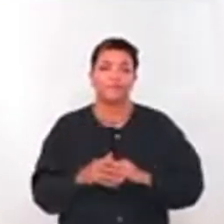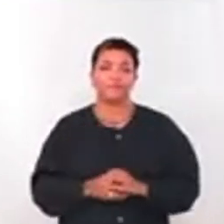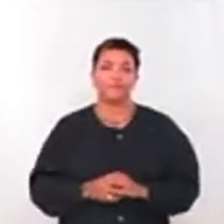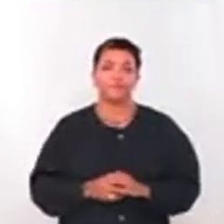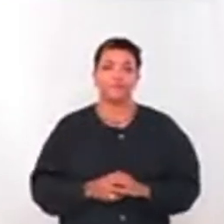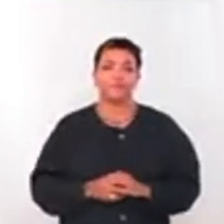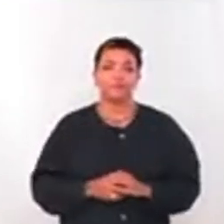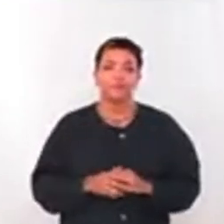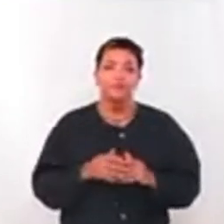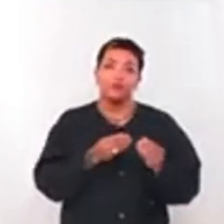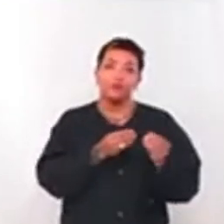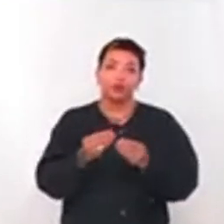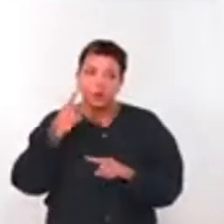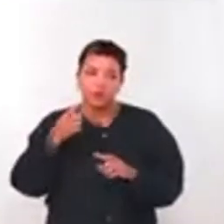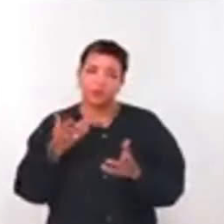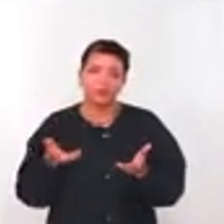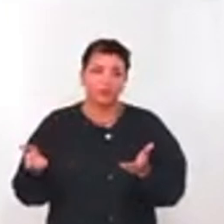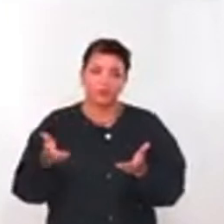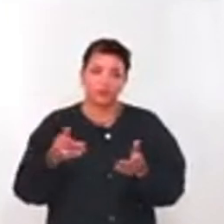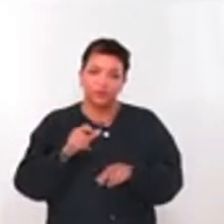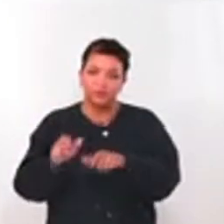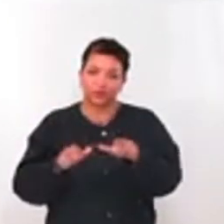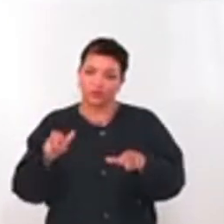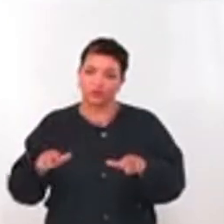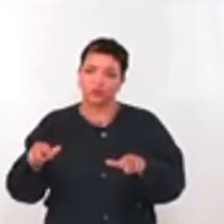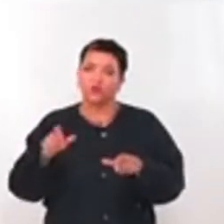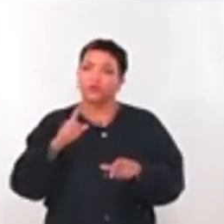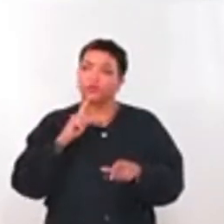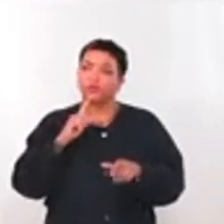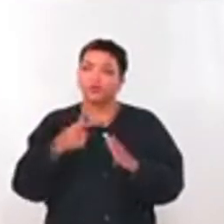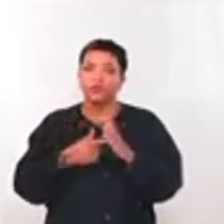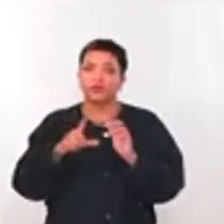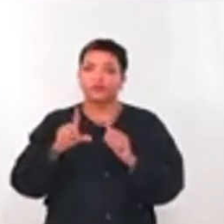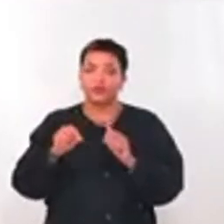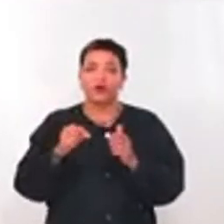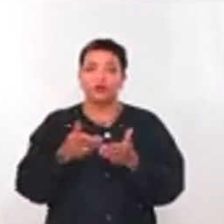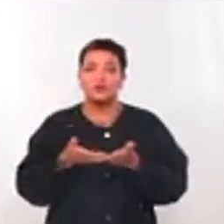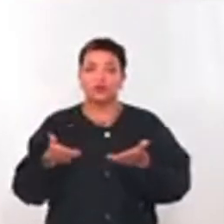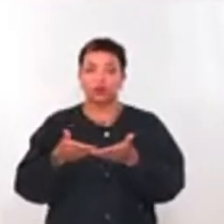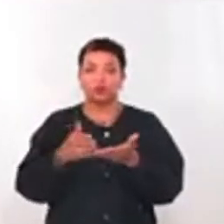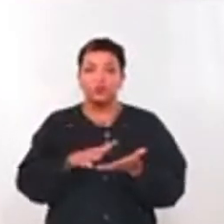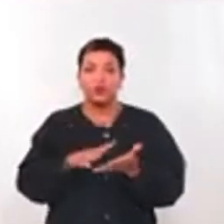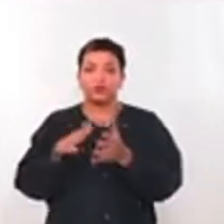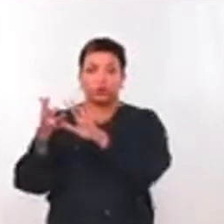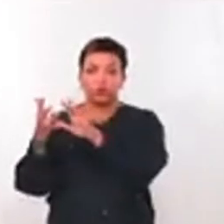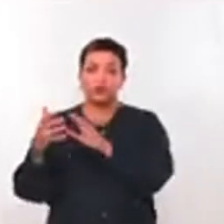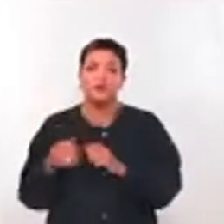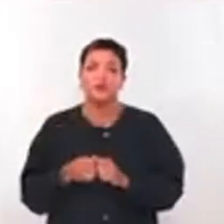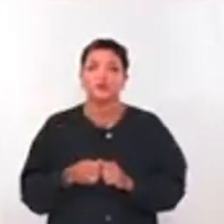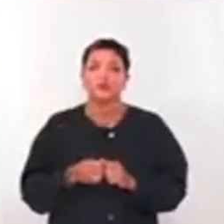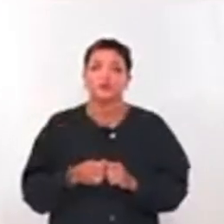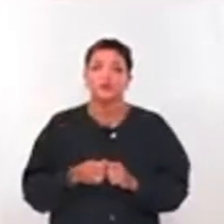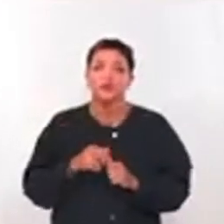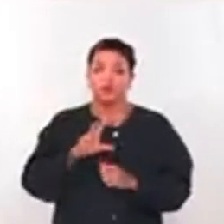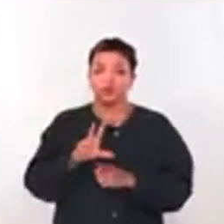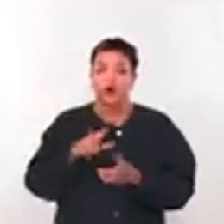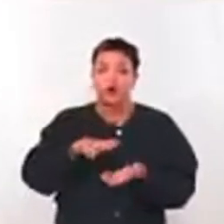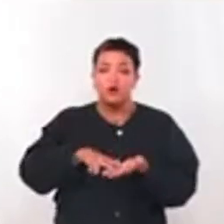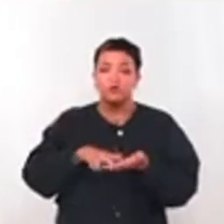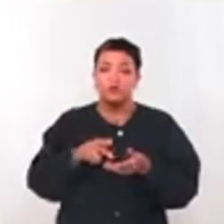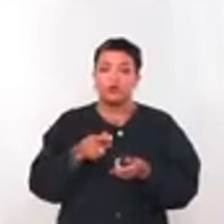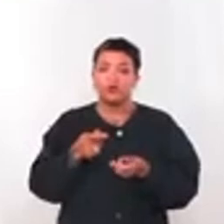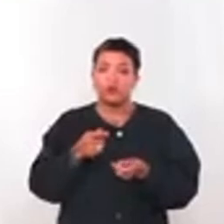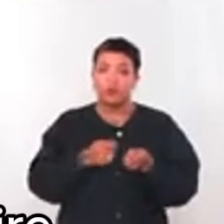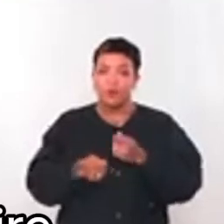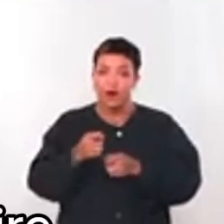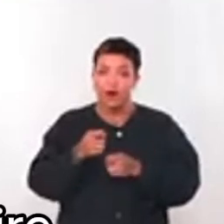une résolution de leur situation. Depuis 2020, la situation a évolué. Nous sommes passés de 3 logements temporaires